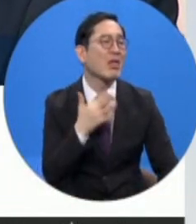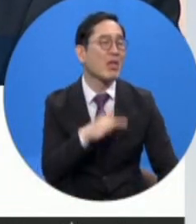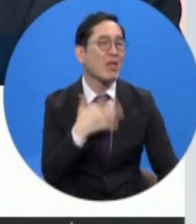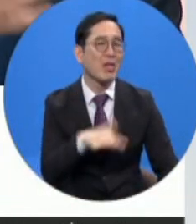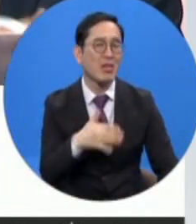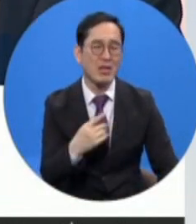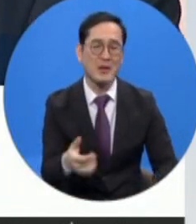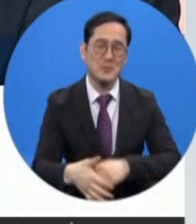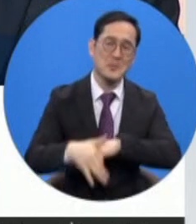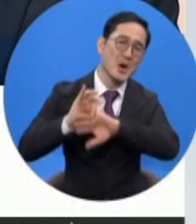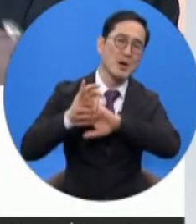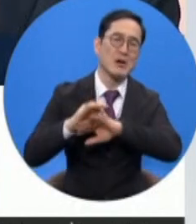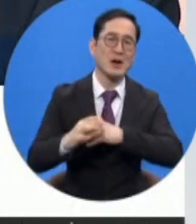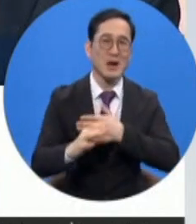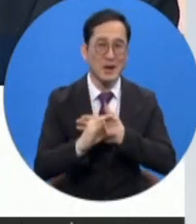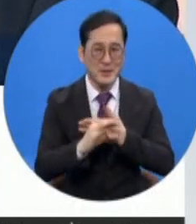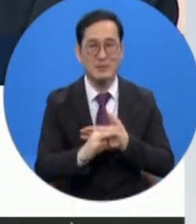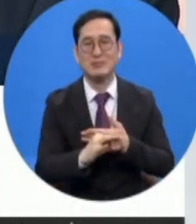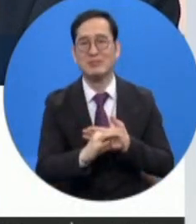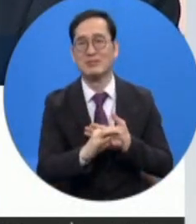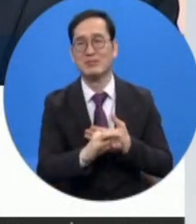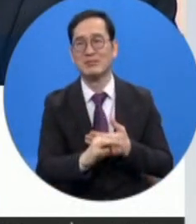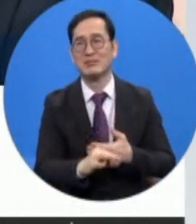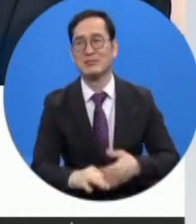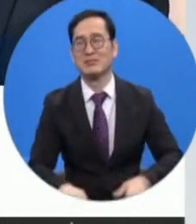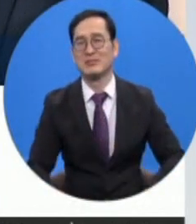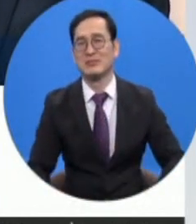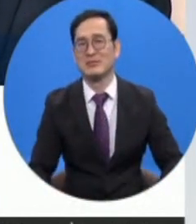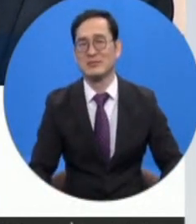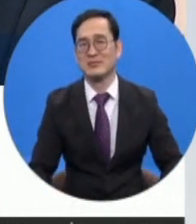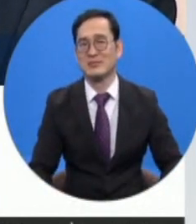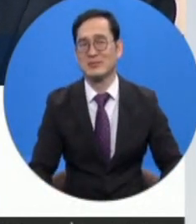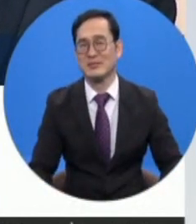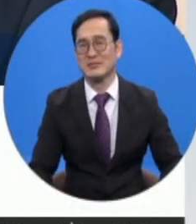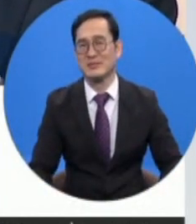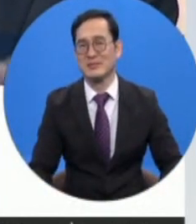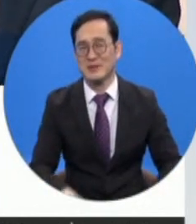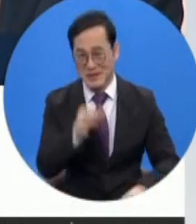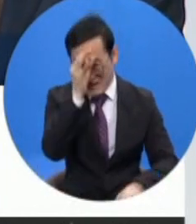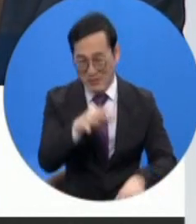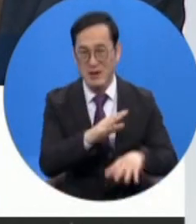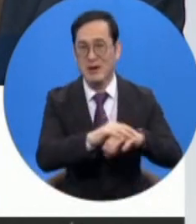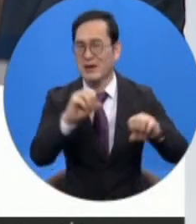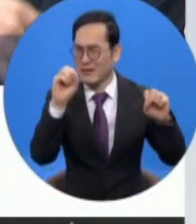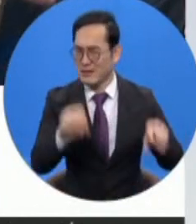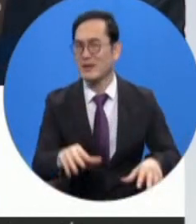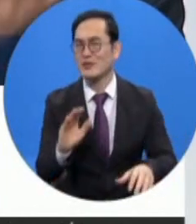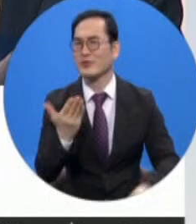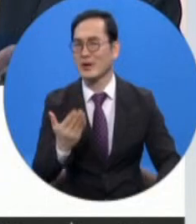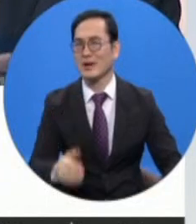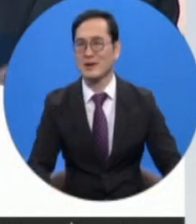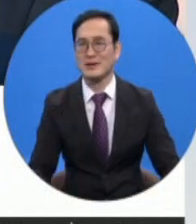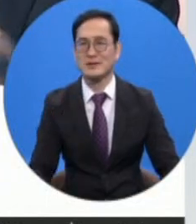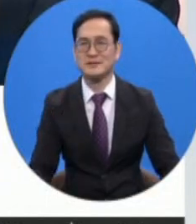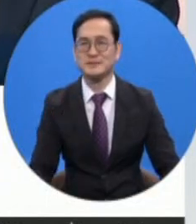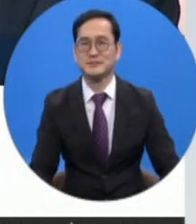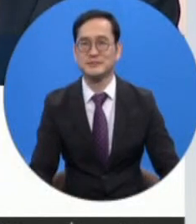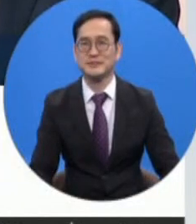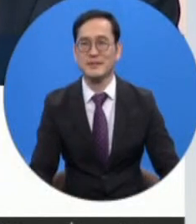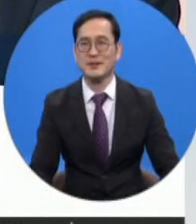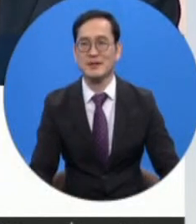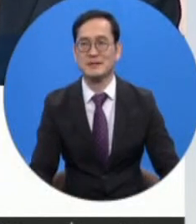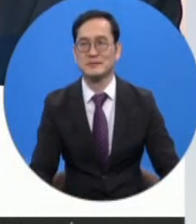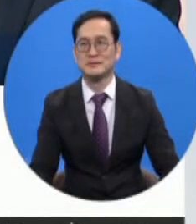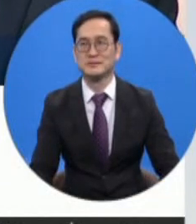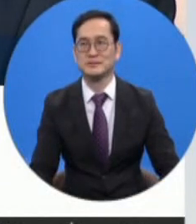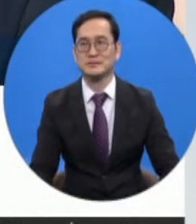드러나면 어제 이재명 후보가 세 번이나 사과하는 게 다 물거품이 돼버리죠. 이건 그야말로 다시 불법 도박, 뭐 불법 성매매가